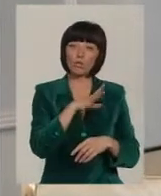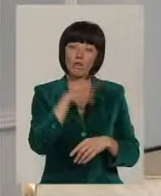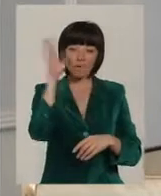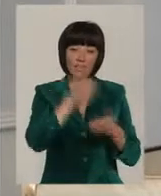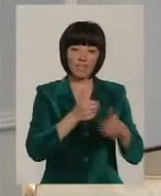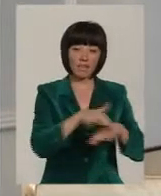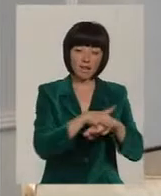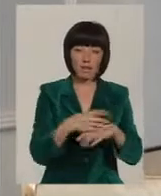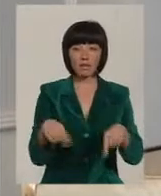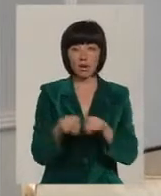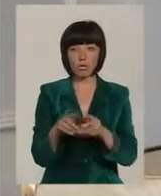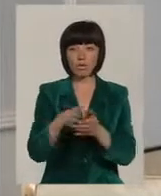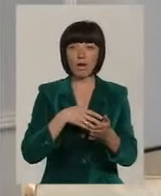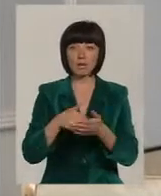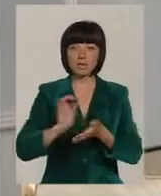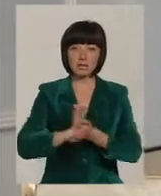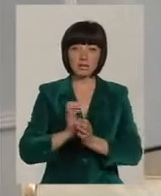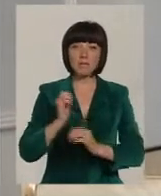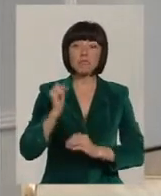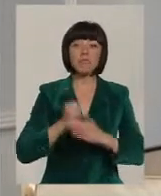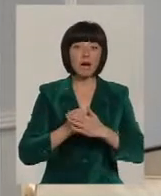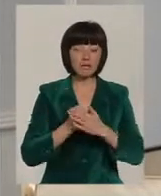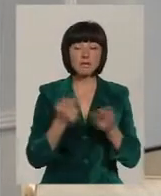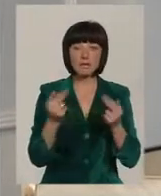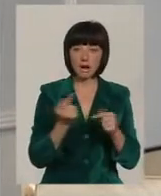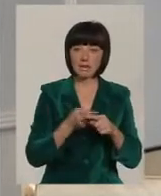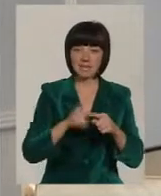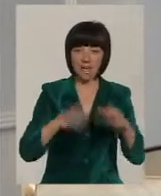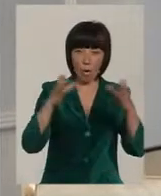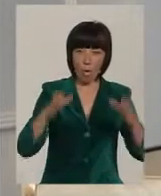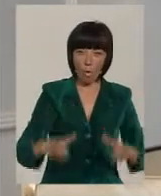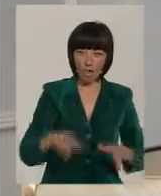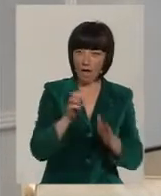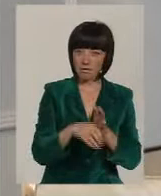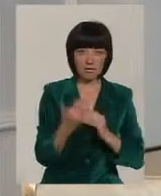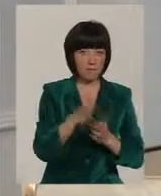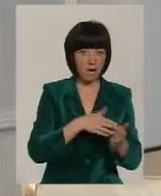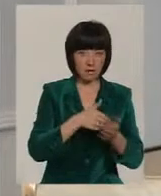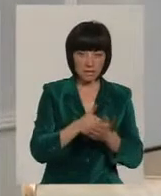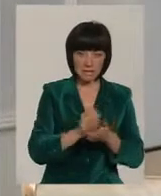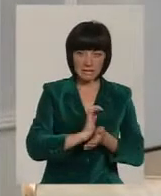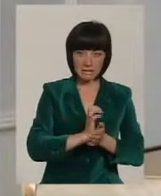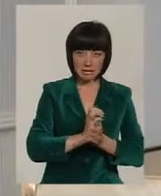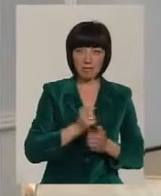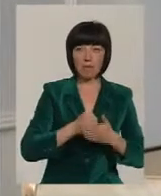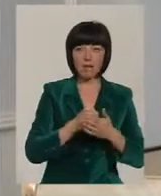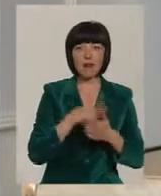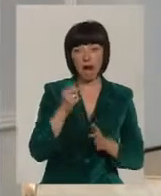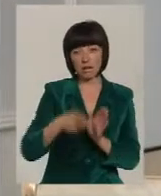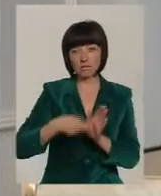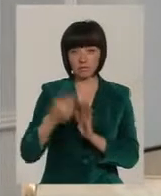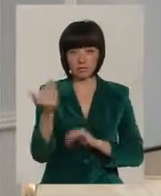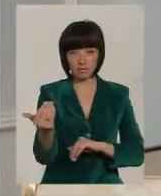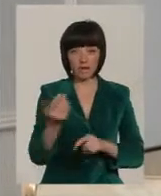від населення, а також від маслосирбази нашої, так? Але цей колектор належить не маслосирбазі, а він експлуатації дільниці залізниці,